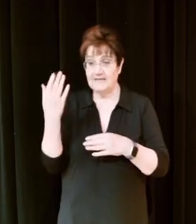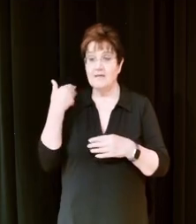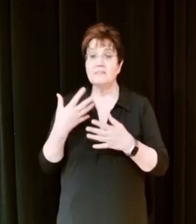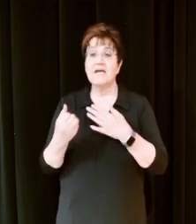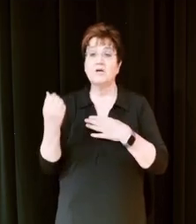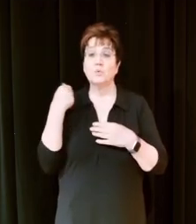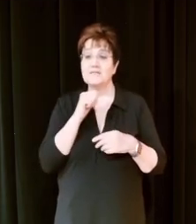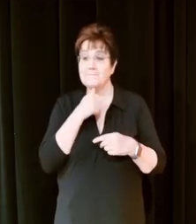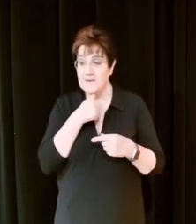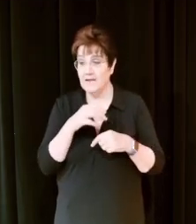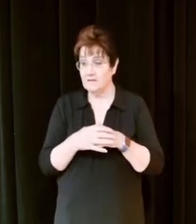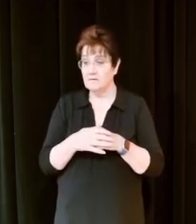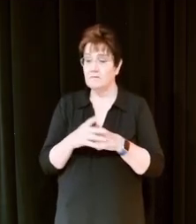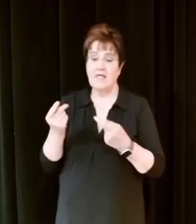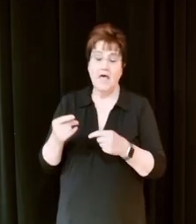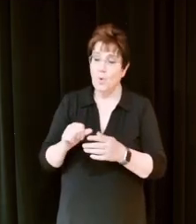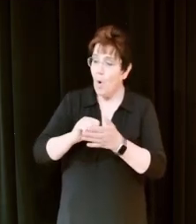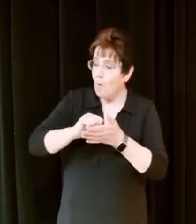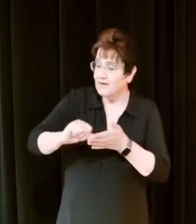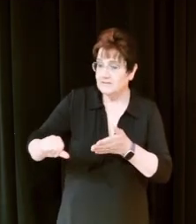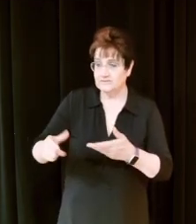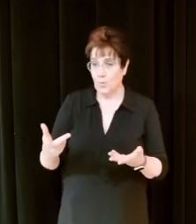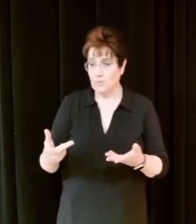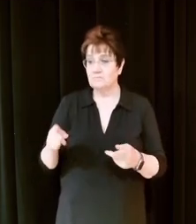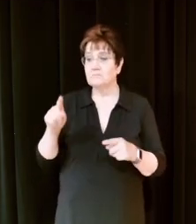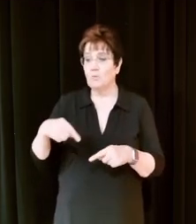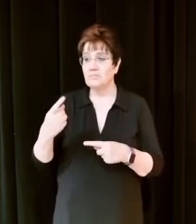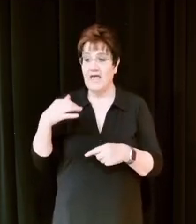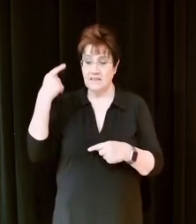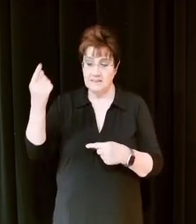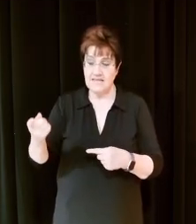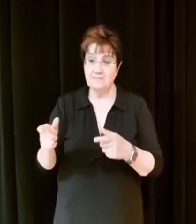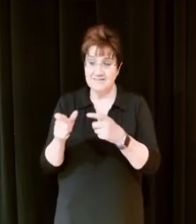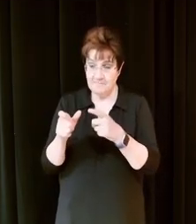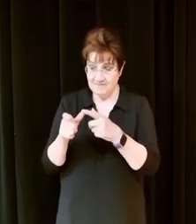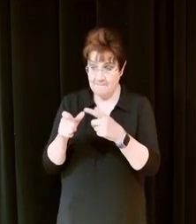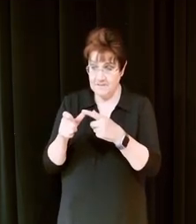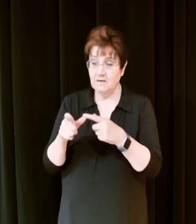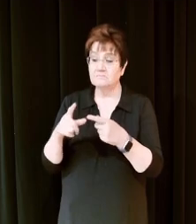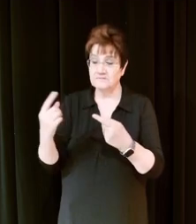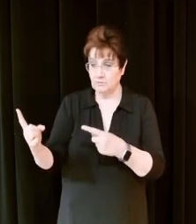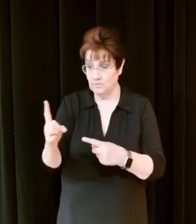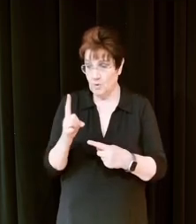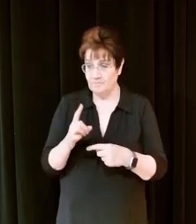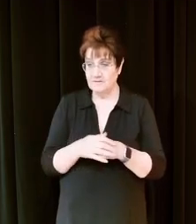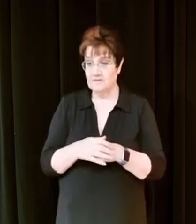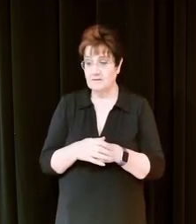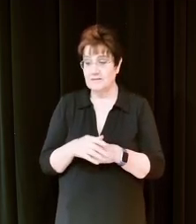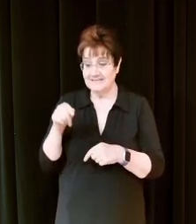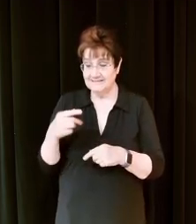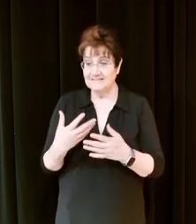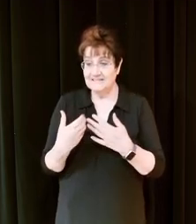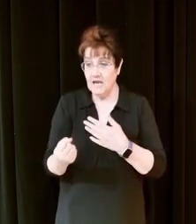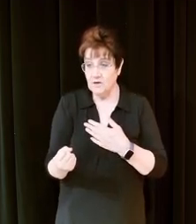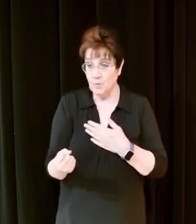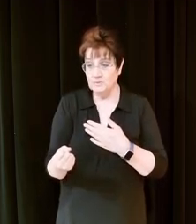entsprechende umfassende Operation und kam dann zu mir im September eines Jahres. Unbehandelt endet diese Diagnose nach